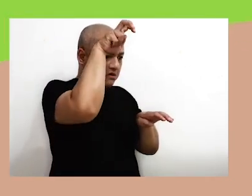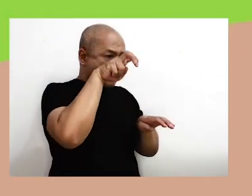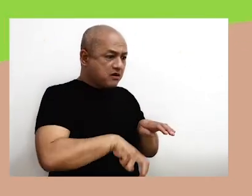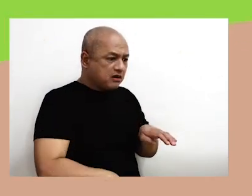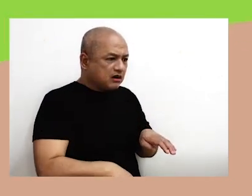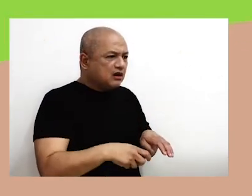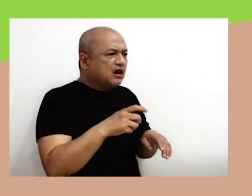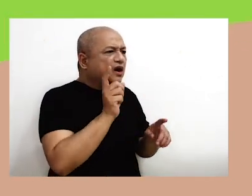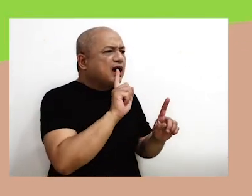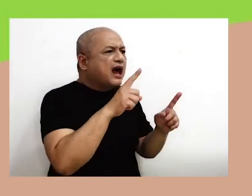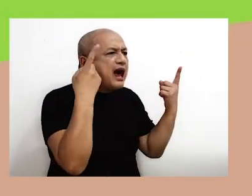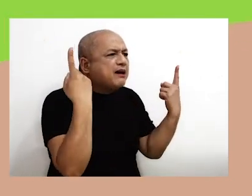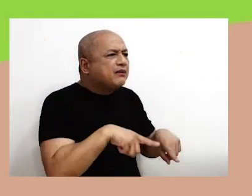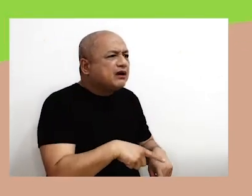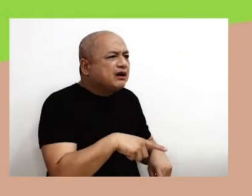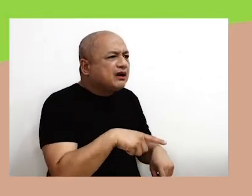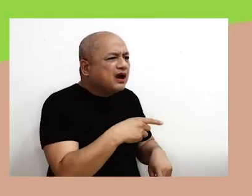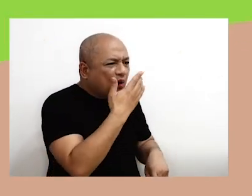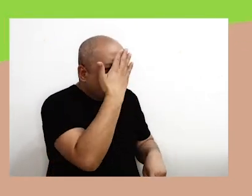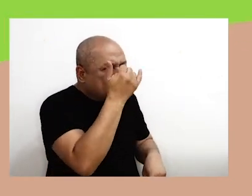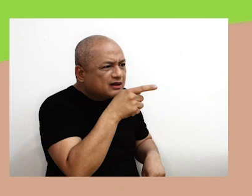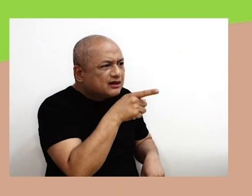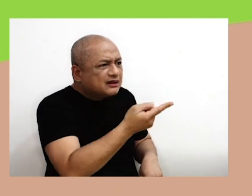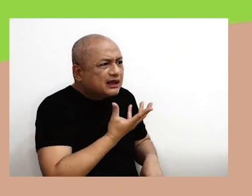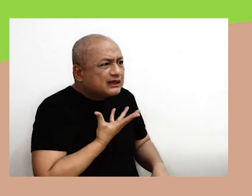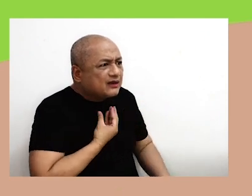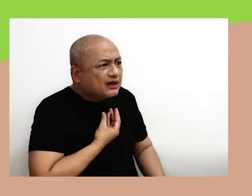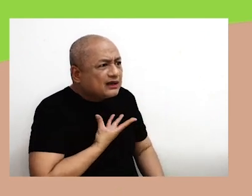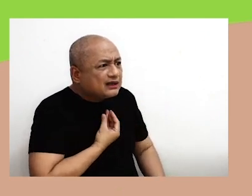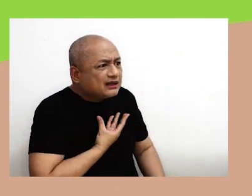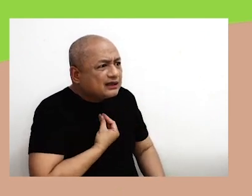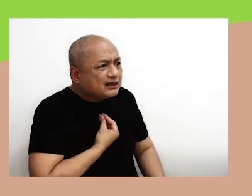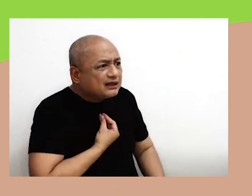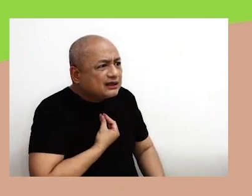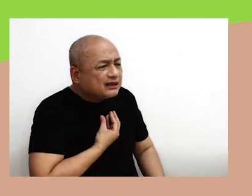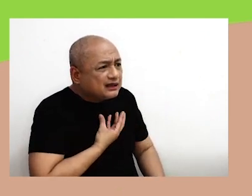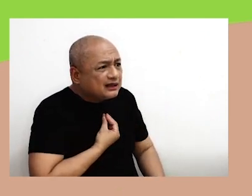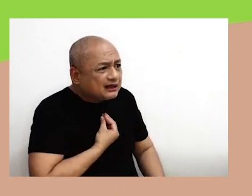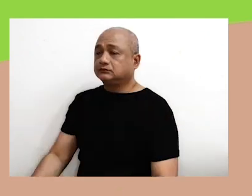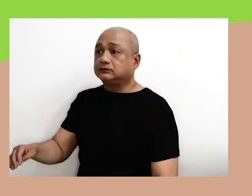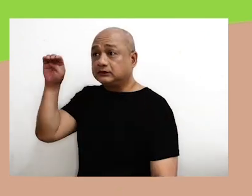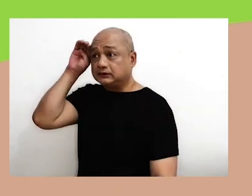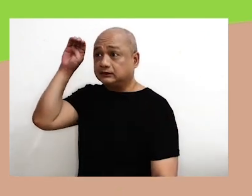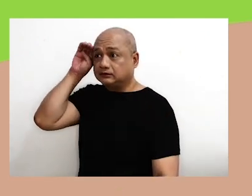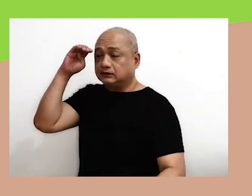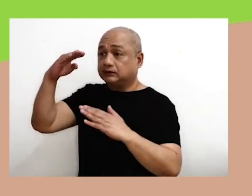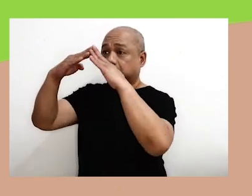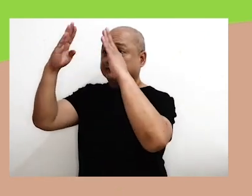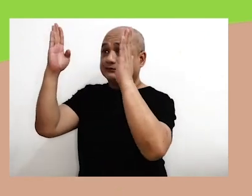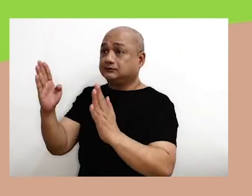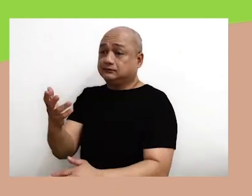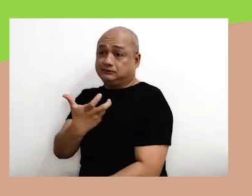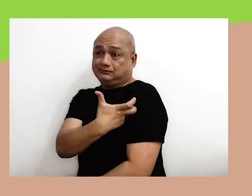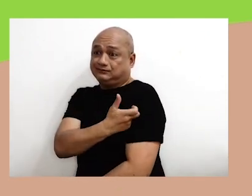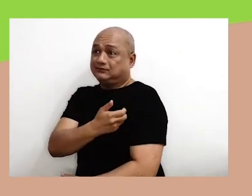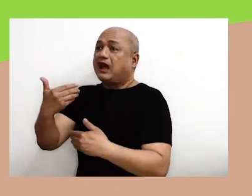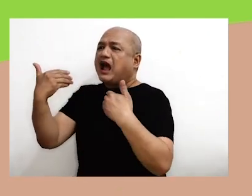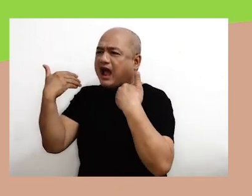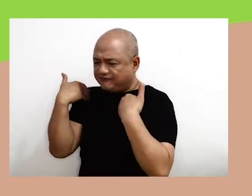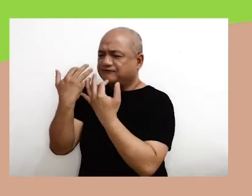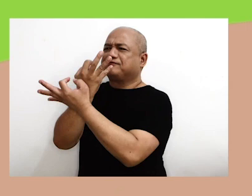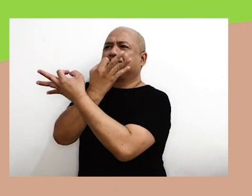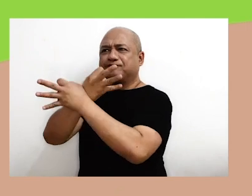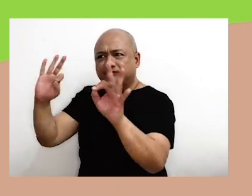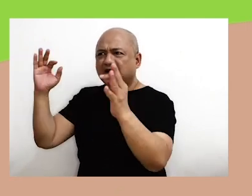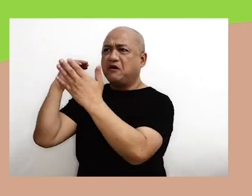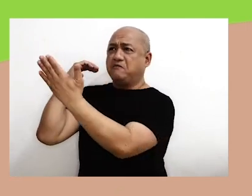at mukhang takot na takot ka? Tanong ni Bik-Bik. May libreng bakuna kasi sa barangay